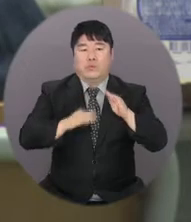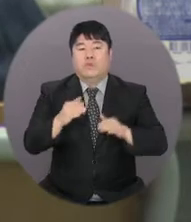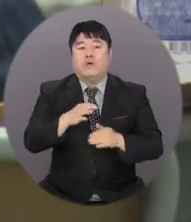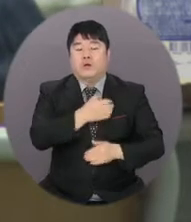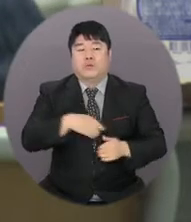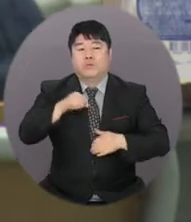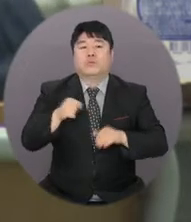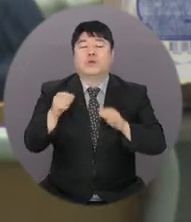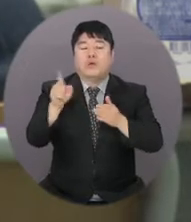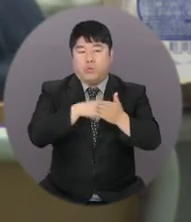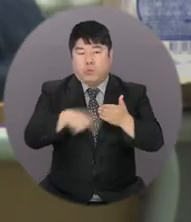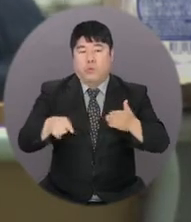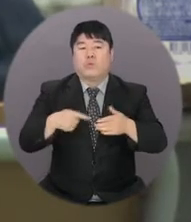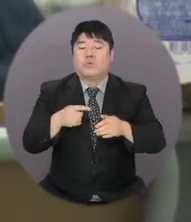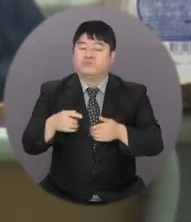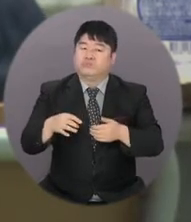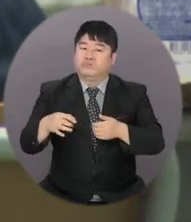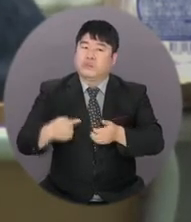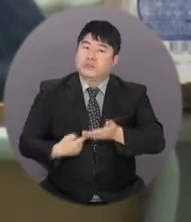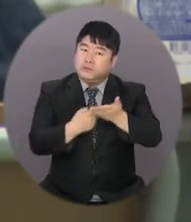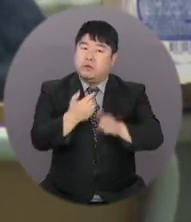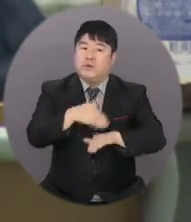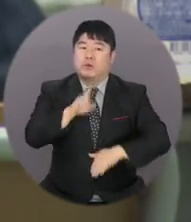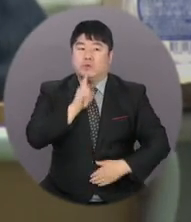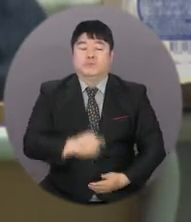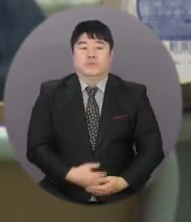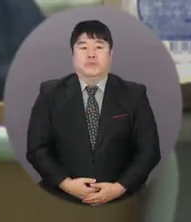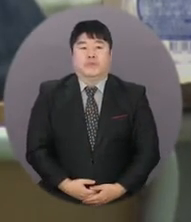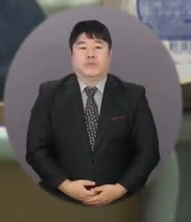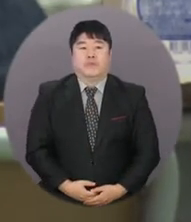공무원연금공단 측에 공상신청을 할 계획입니다. MBC 뉴스 송정근입니다.